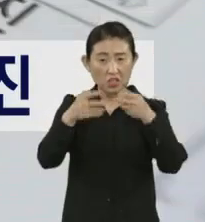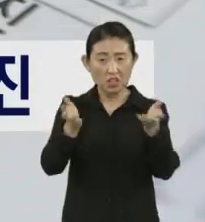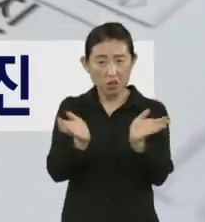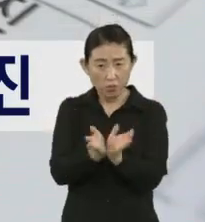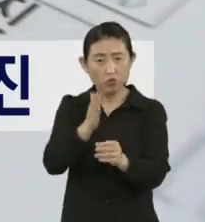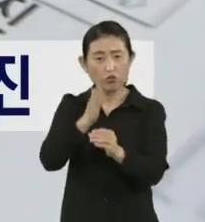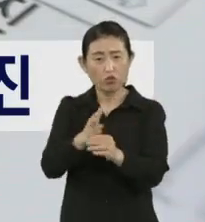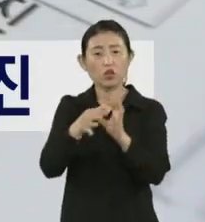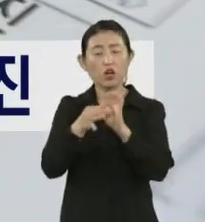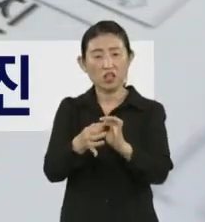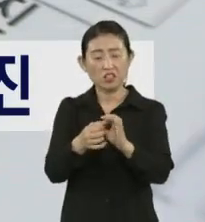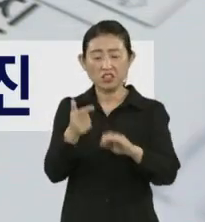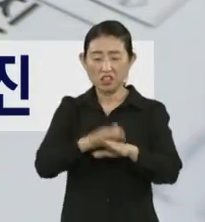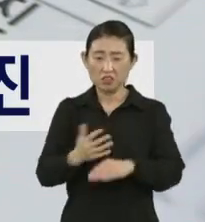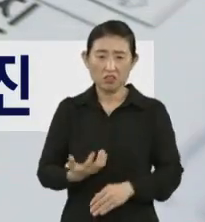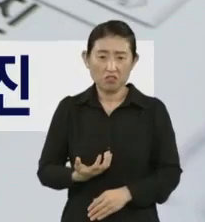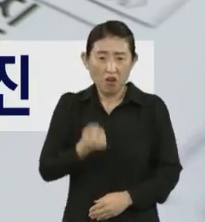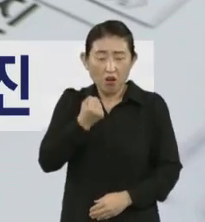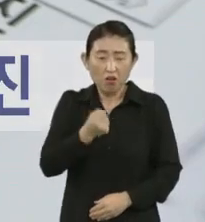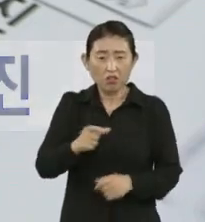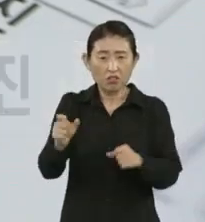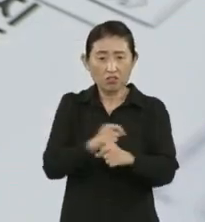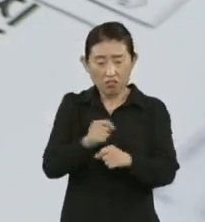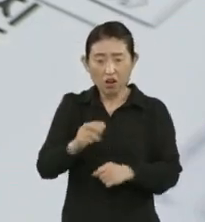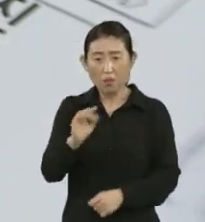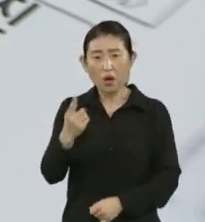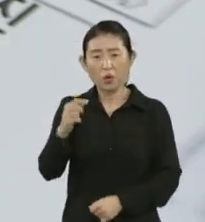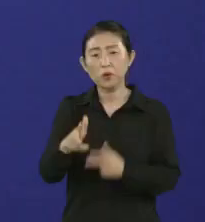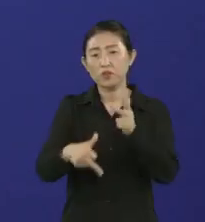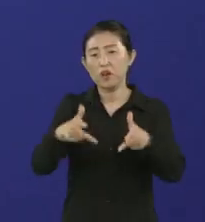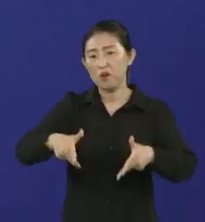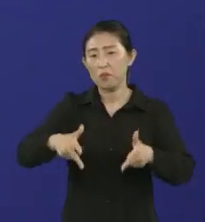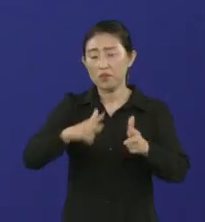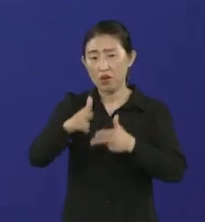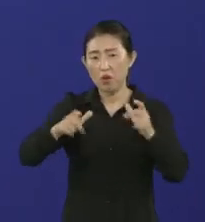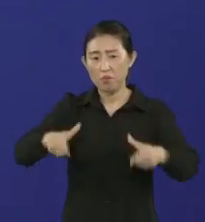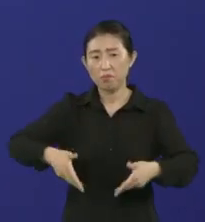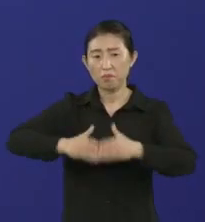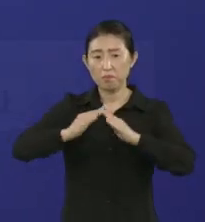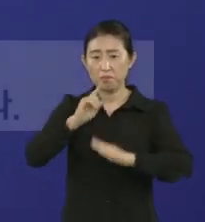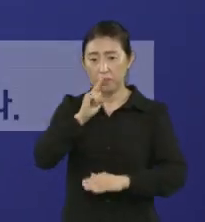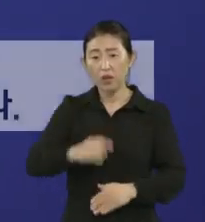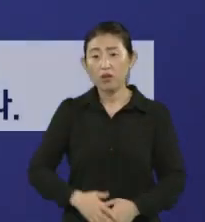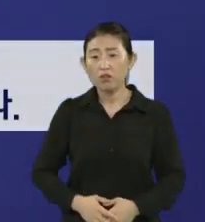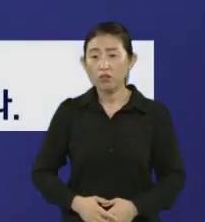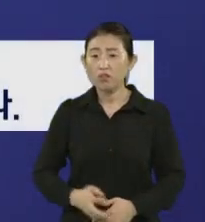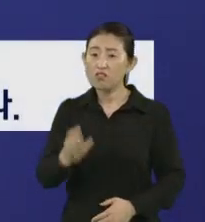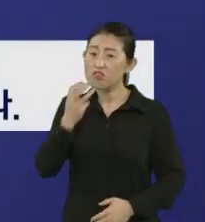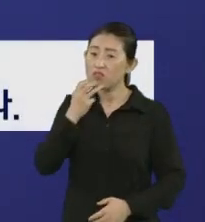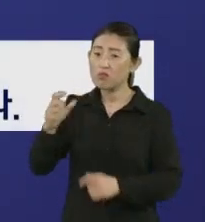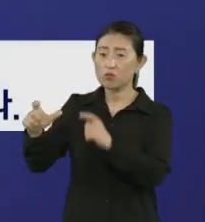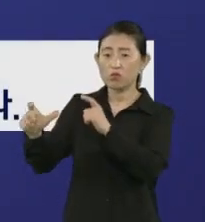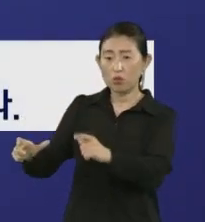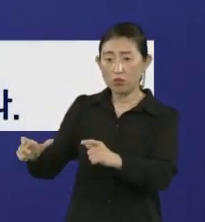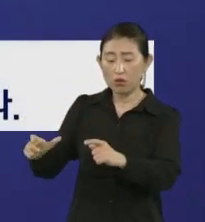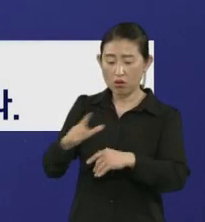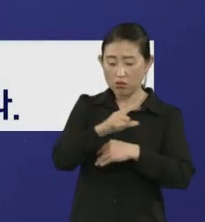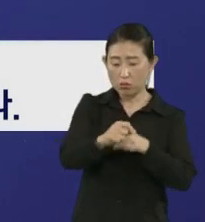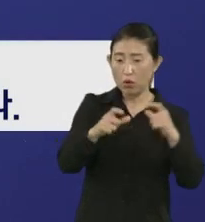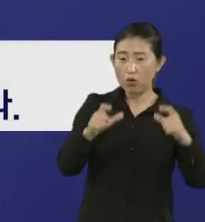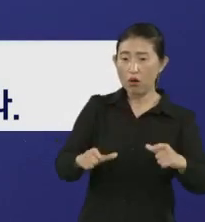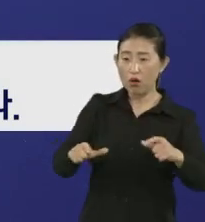기업이 중심이 되는 대전만의 바이오 특화단지를 조성하기로 했습니다. 수도권을 지역과